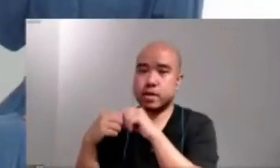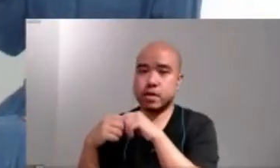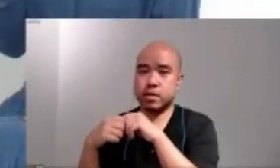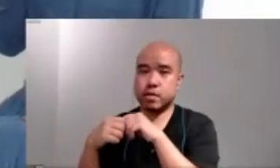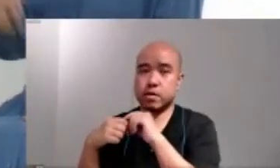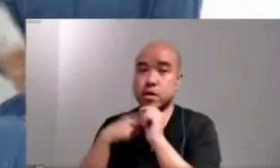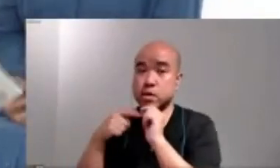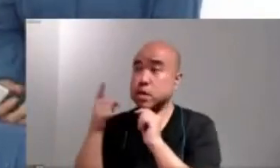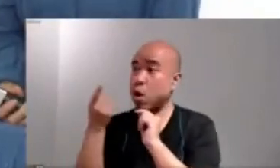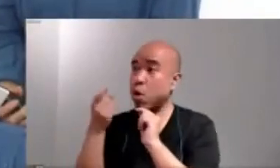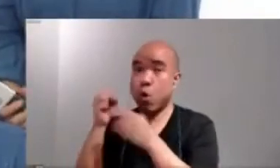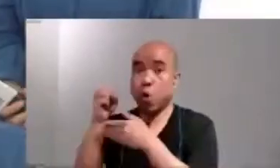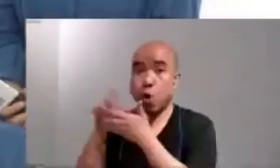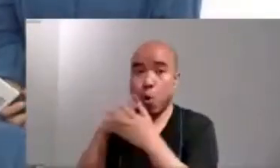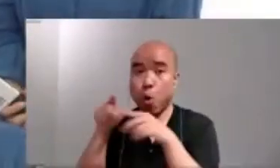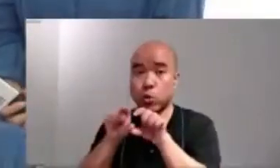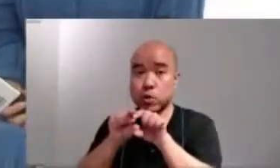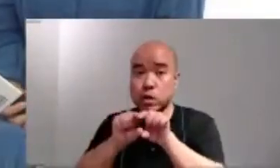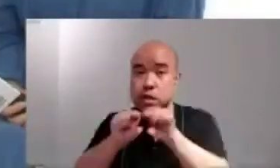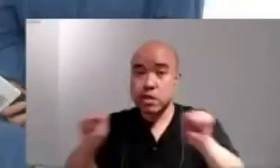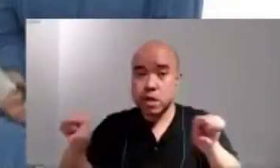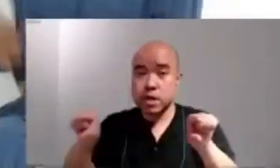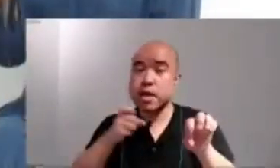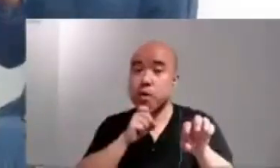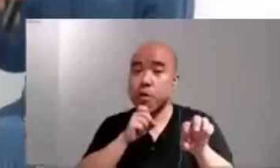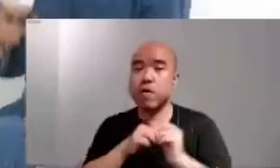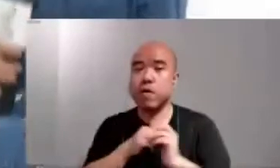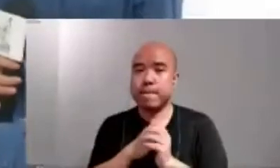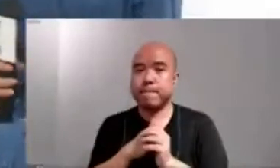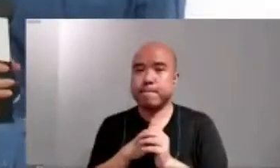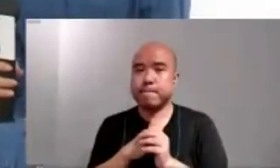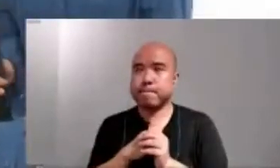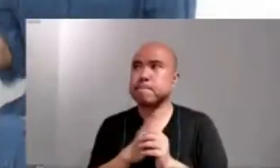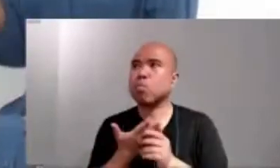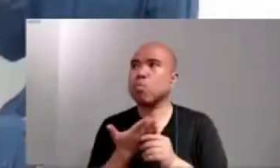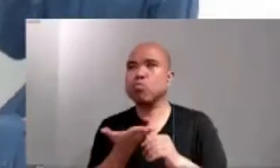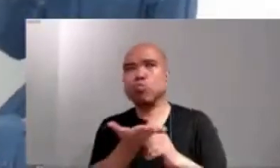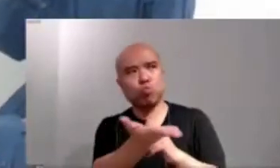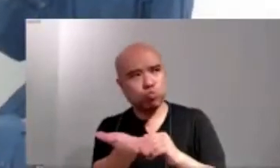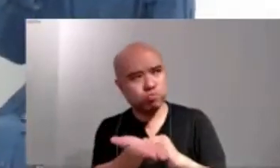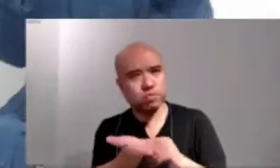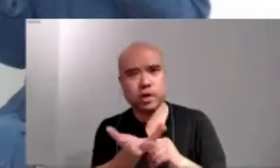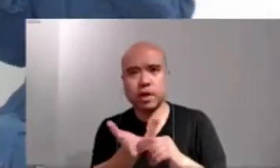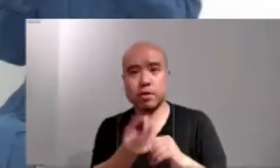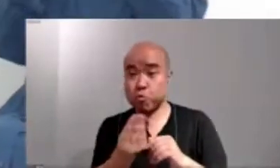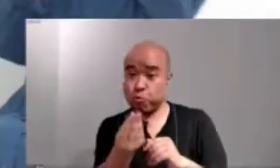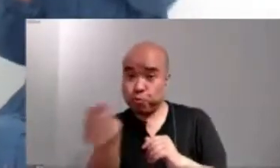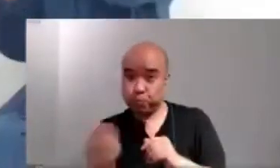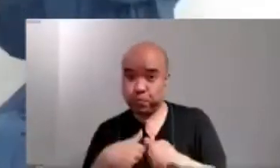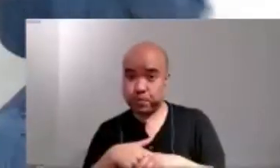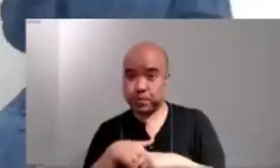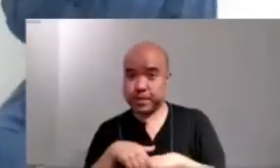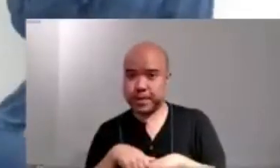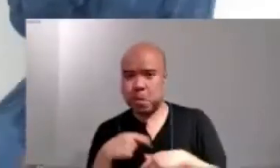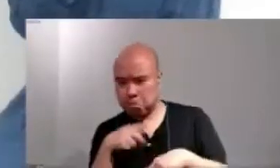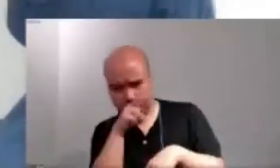website。 有 website 啫，快啲揾啲資金。即係我相信有好多嘅善長人翁可能會今日喺現場，可以問下佢哋。 我 mark 緊啦 ，mark 緊啦係